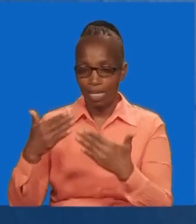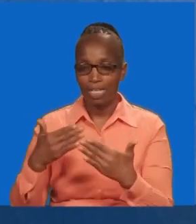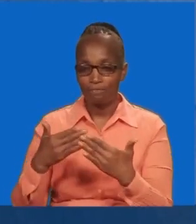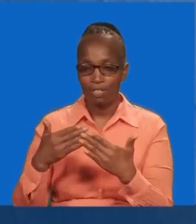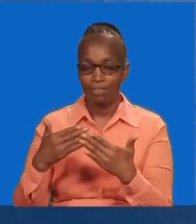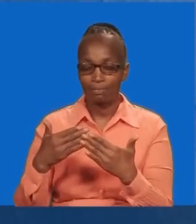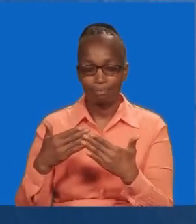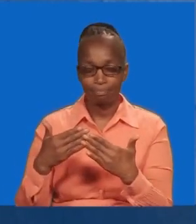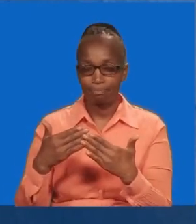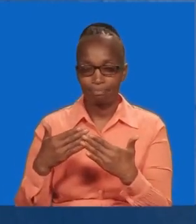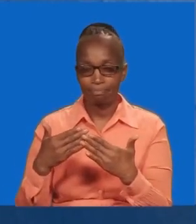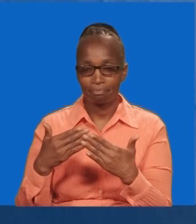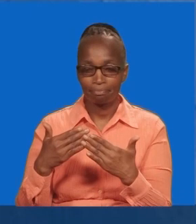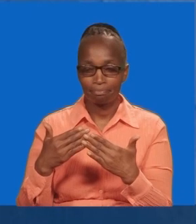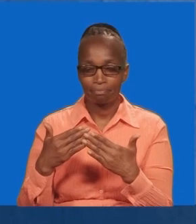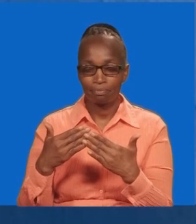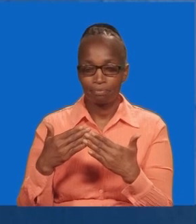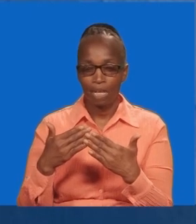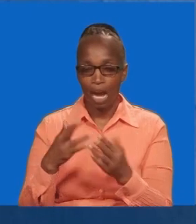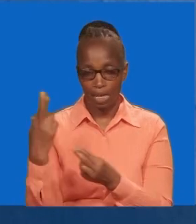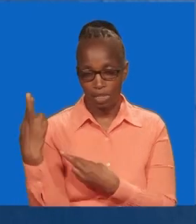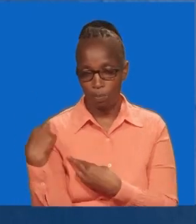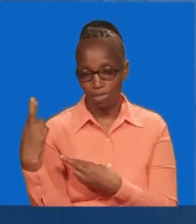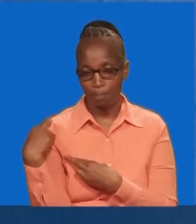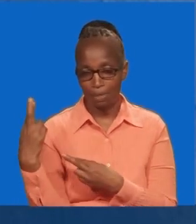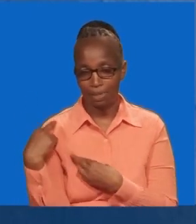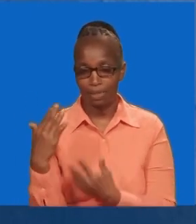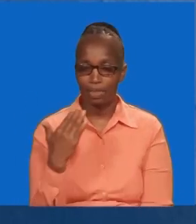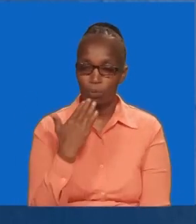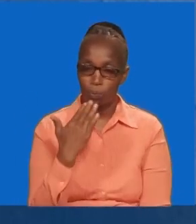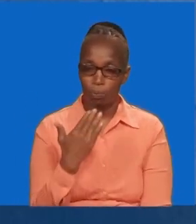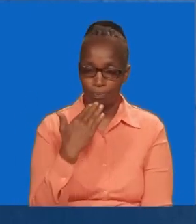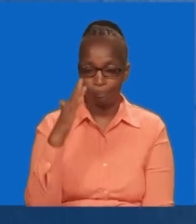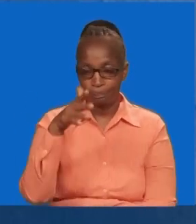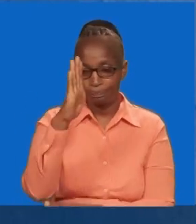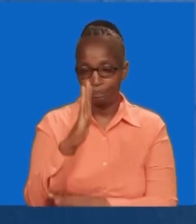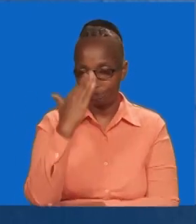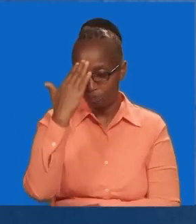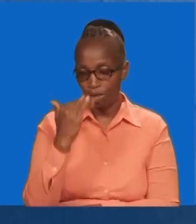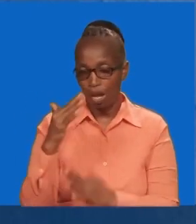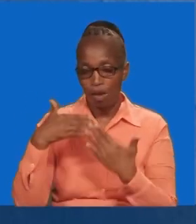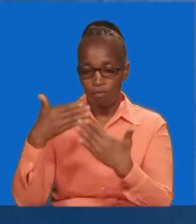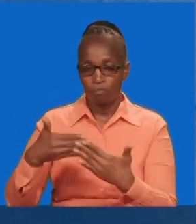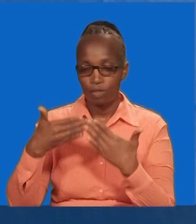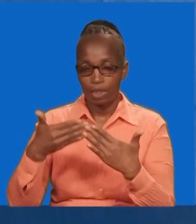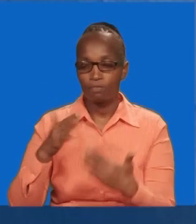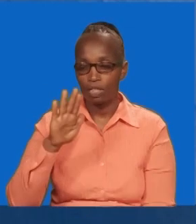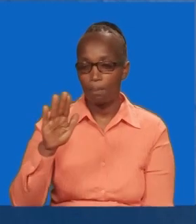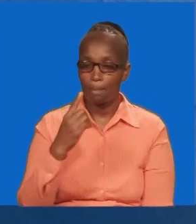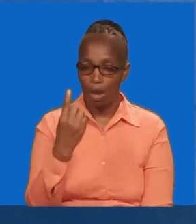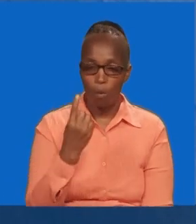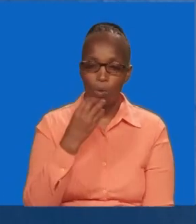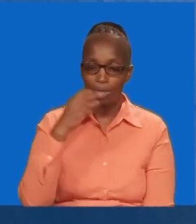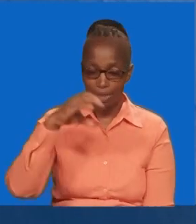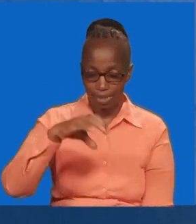ya kwamba na atukuzwe Mungu kwa ajili ya kutupatia mwana wake ambapo kwa njia hiyo